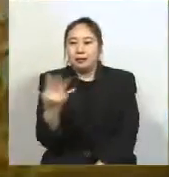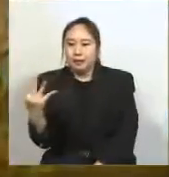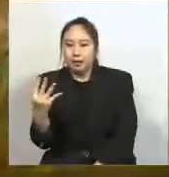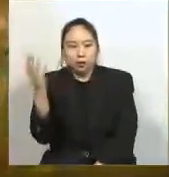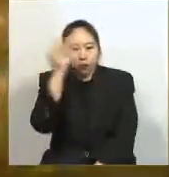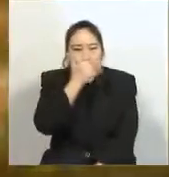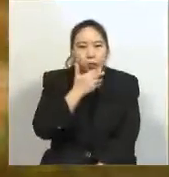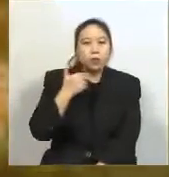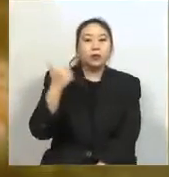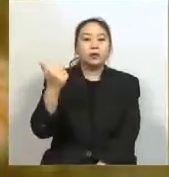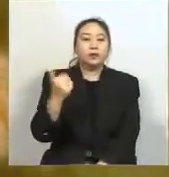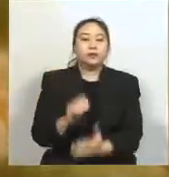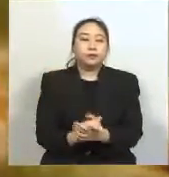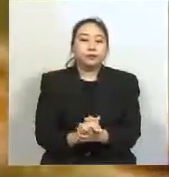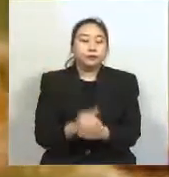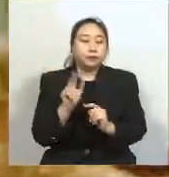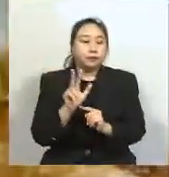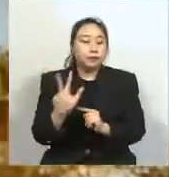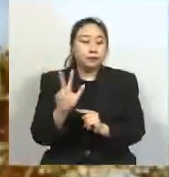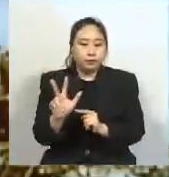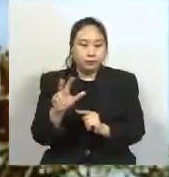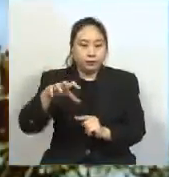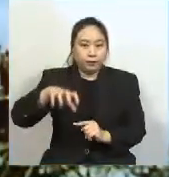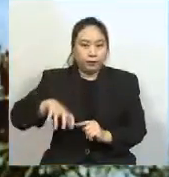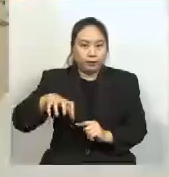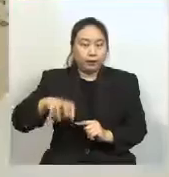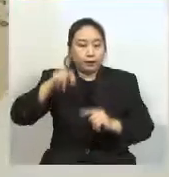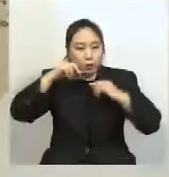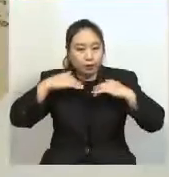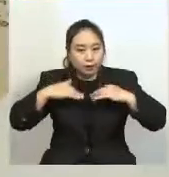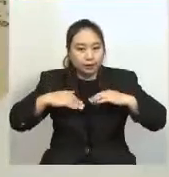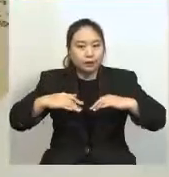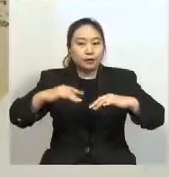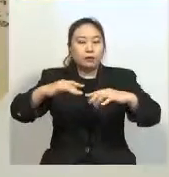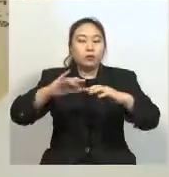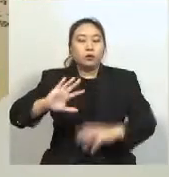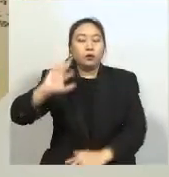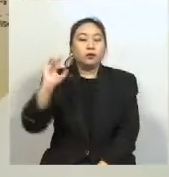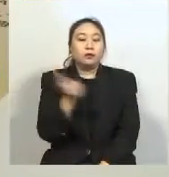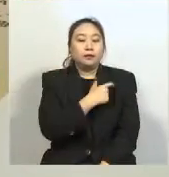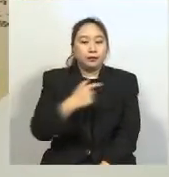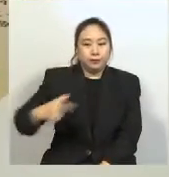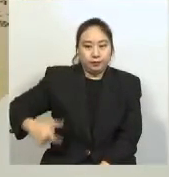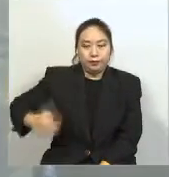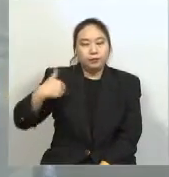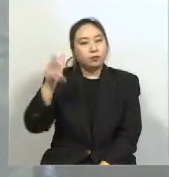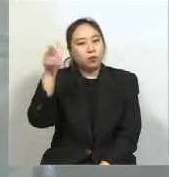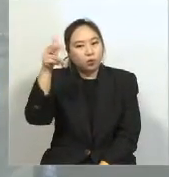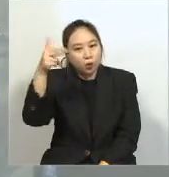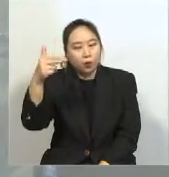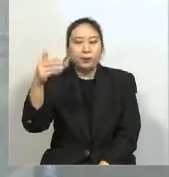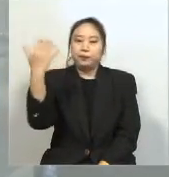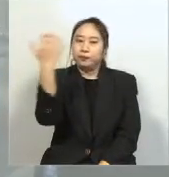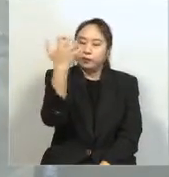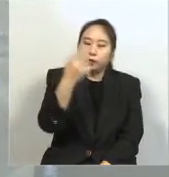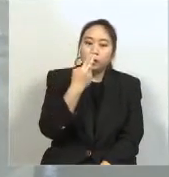าและส่วนที่3สืบสานสายน้ำแห่งพระบารมีจัดแสดงวิดิทัศน์สารคดีการ